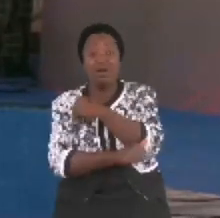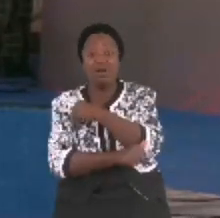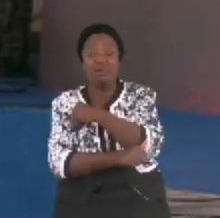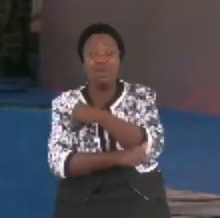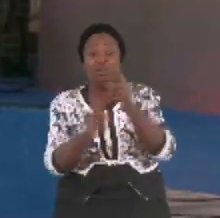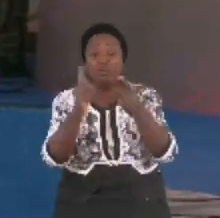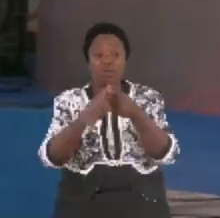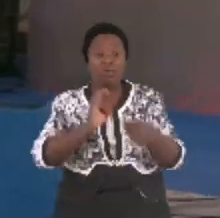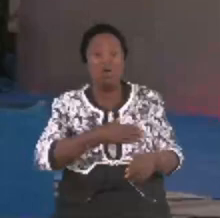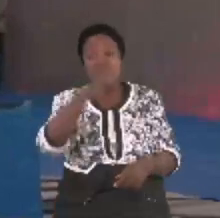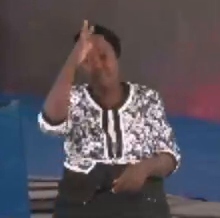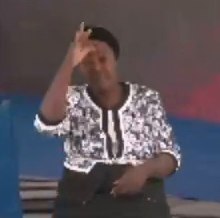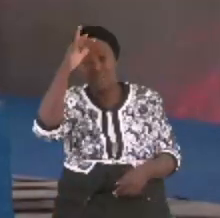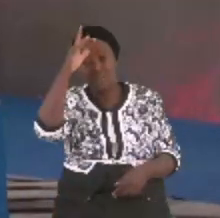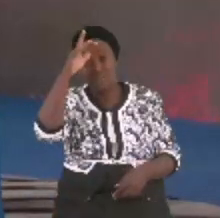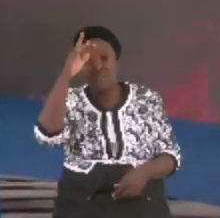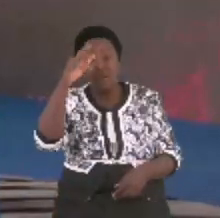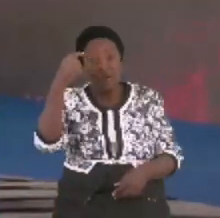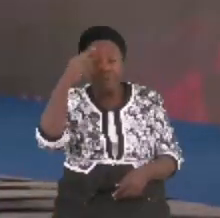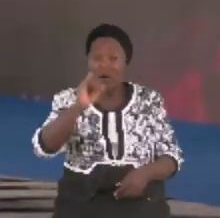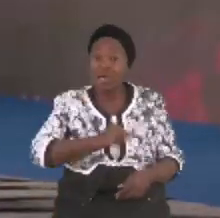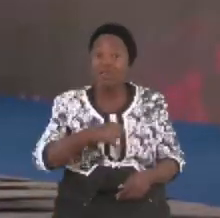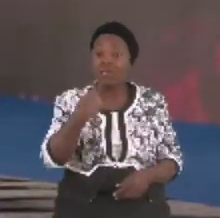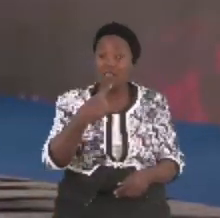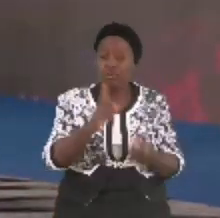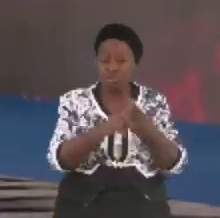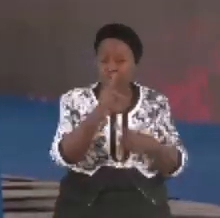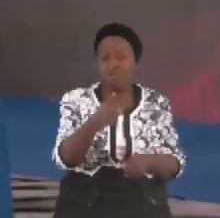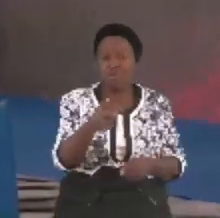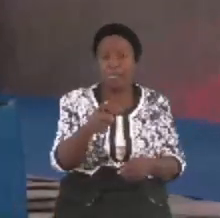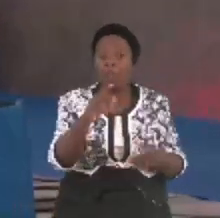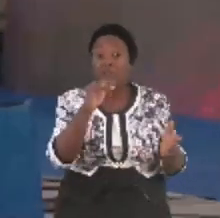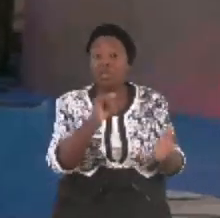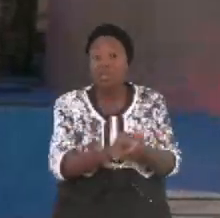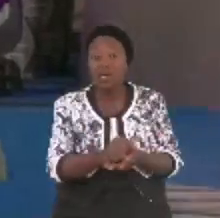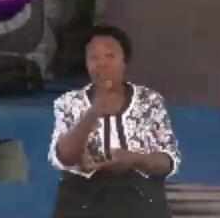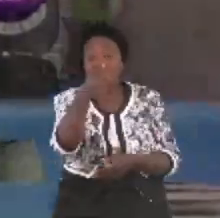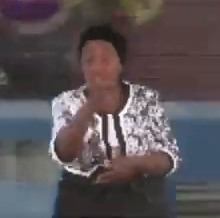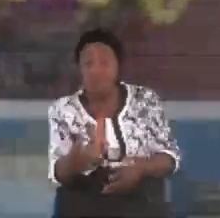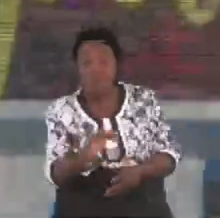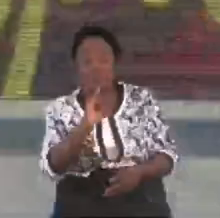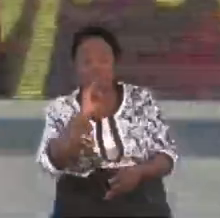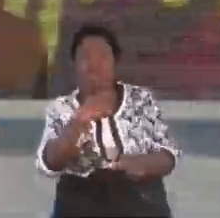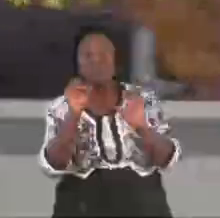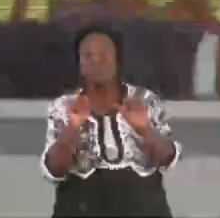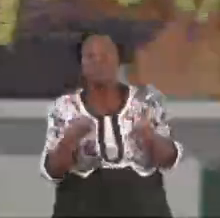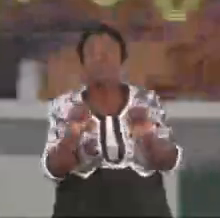nous avons Abraham pour père. Car je vous déclare que de ces pierres-ci, Dieu peut susciter